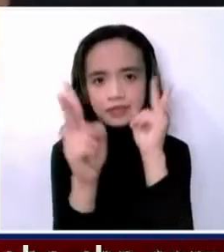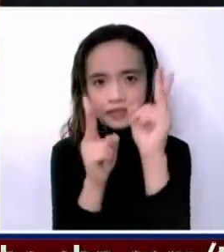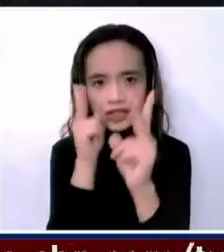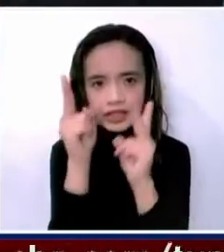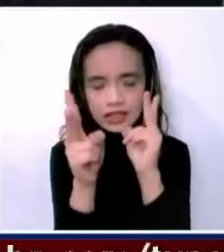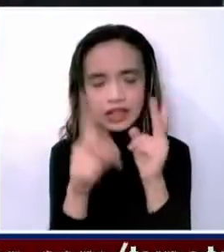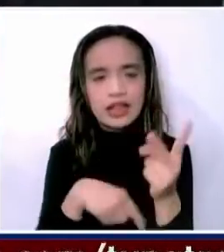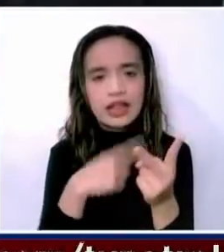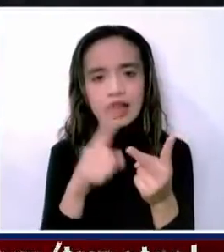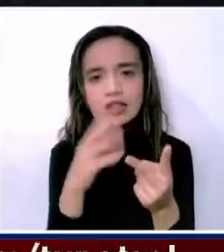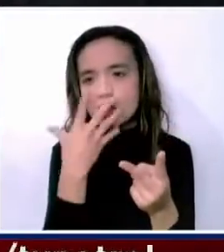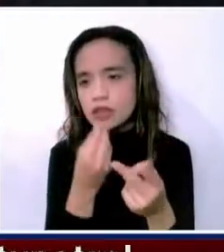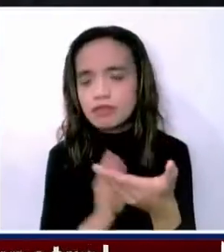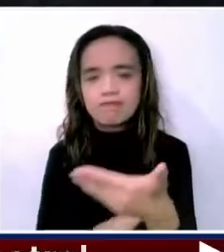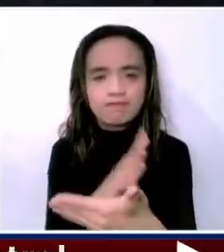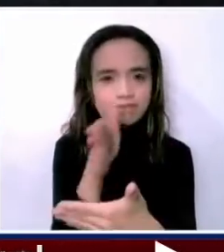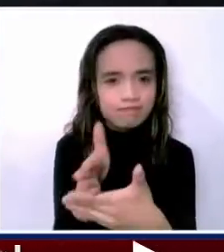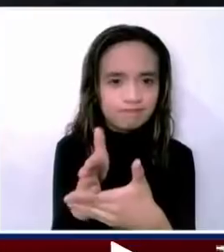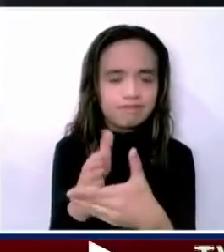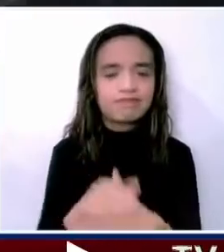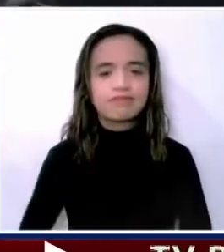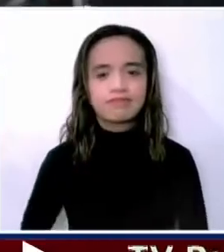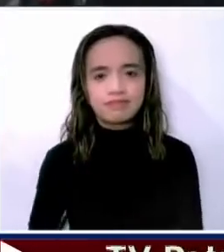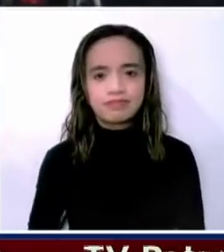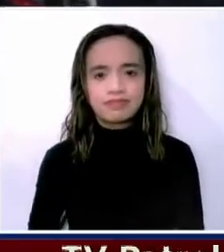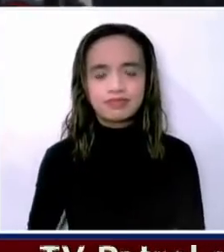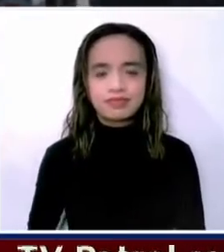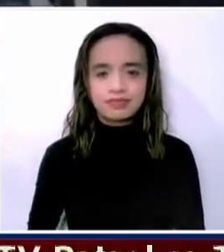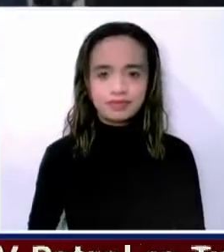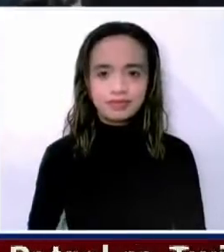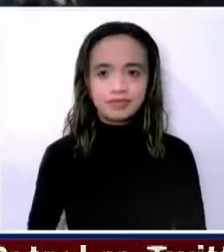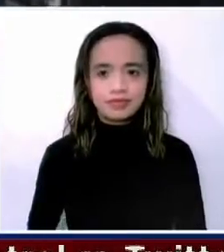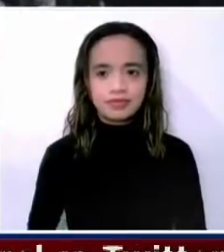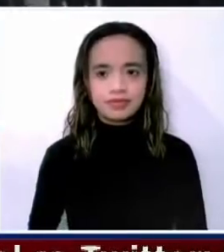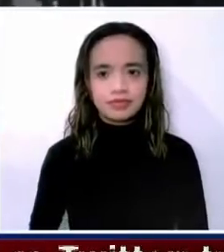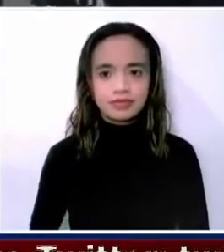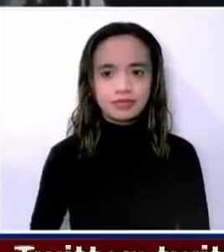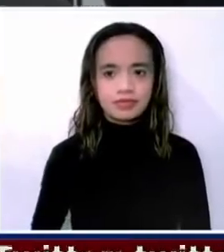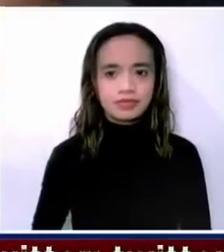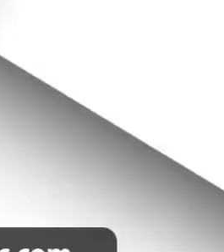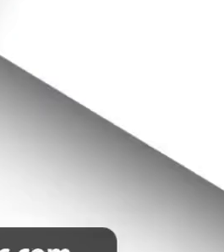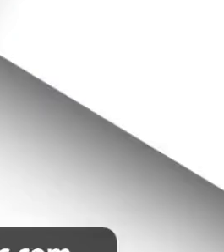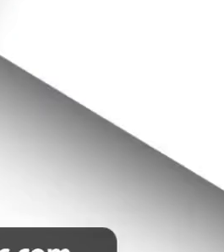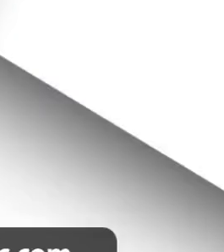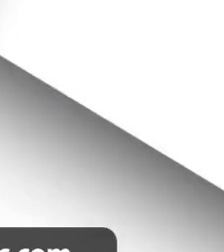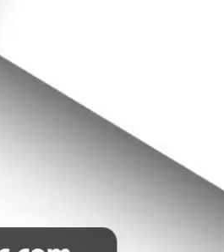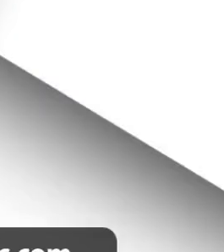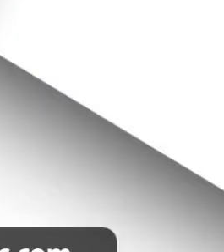bibisitahin. Jeff Canoy, ABS-CBN News.